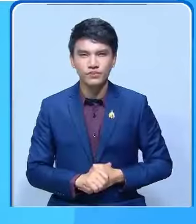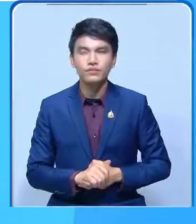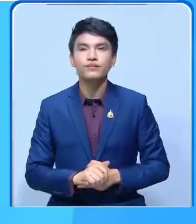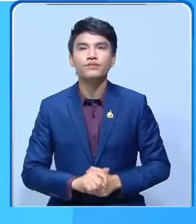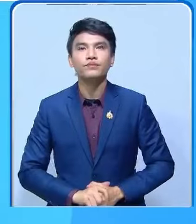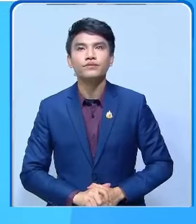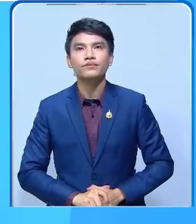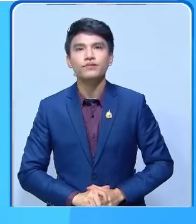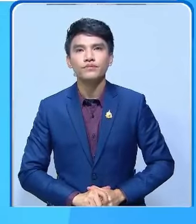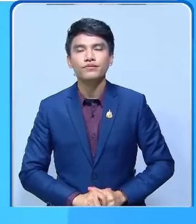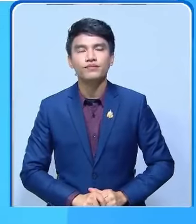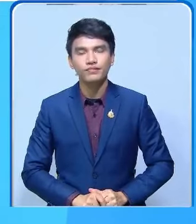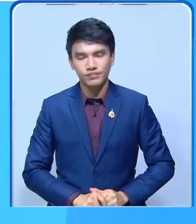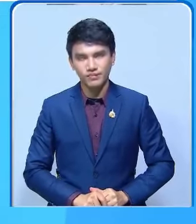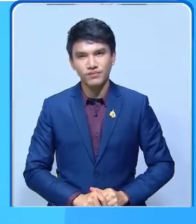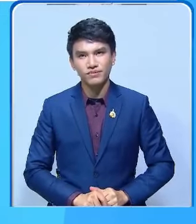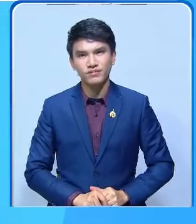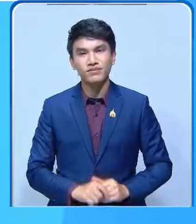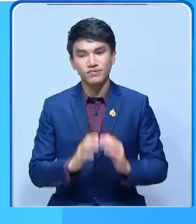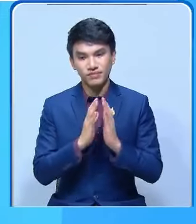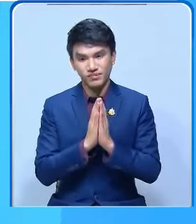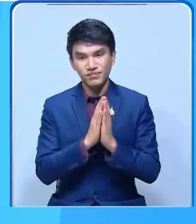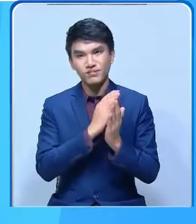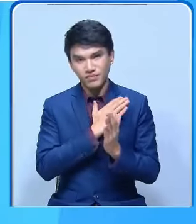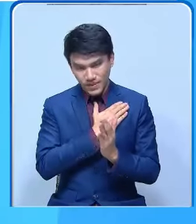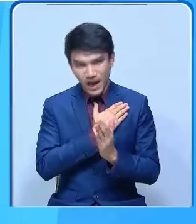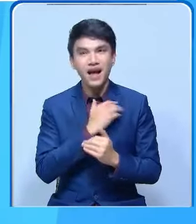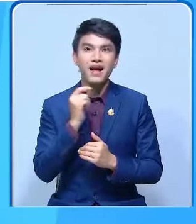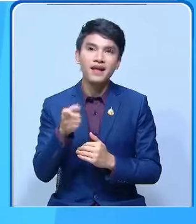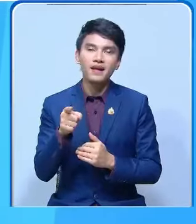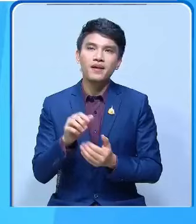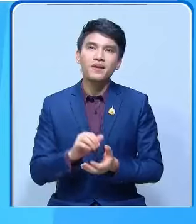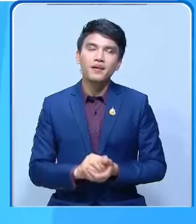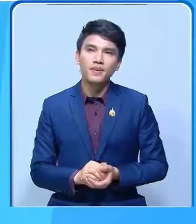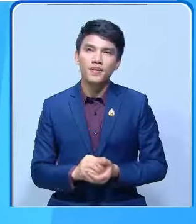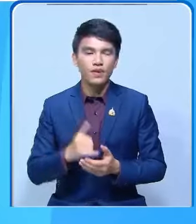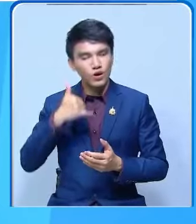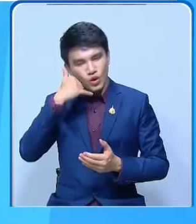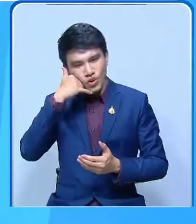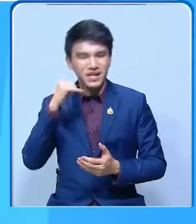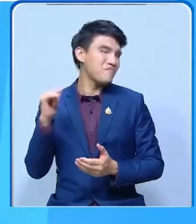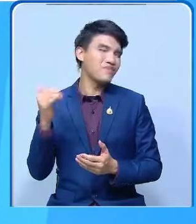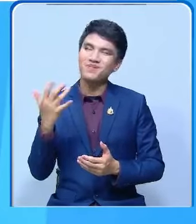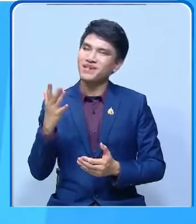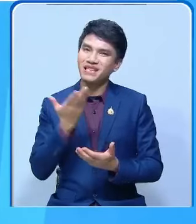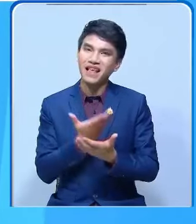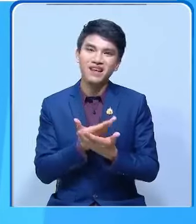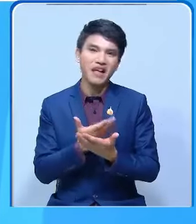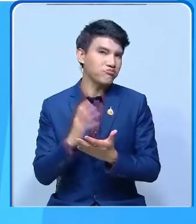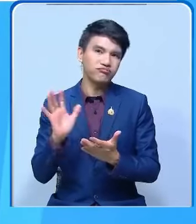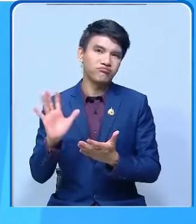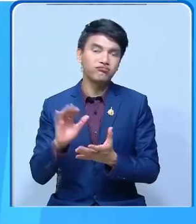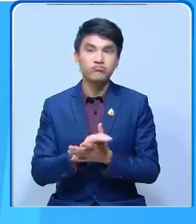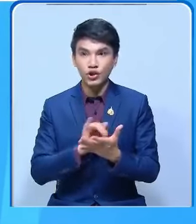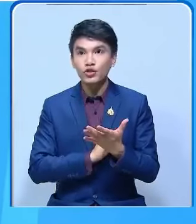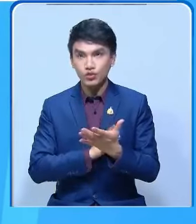ขึ้นไม่ต้องกดรับ พระที่ท่านสมถะจริงๆเนี่ยท่านไม่ใช้แม้กระทั่งโทรศัพท์ไม่ถือแม้กระทั่งเงินด้วยซ้ำถูกไ